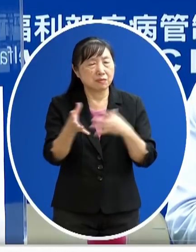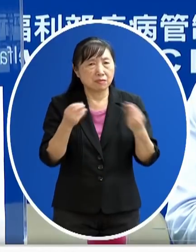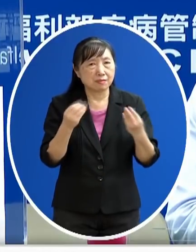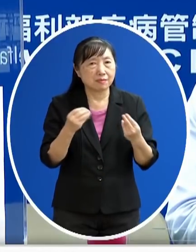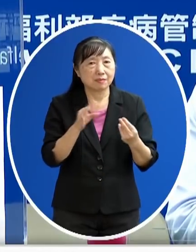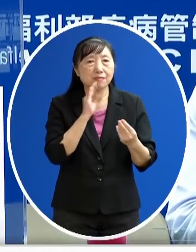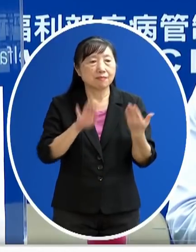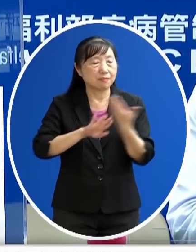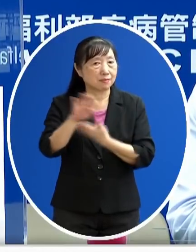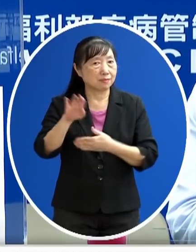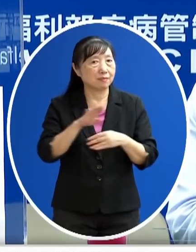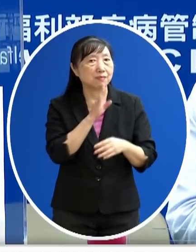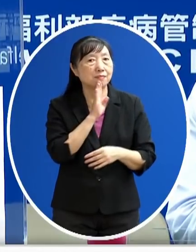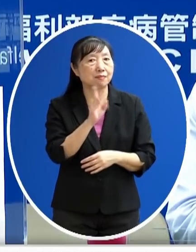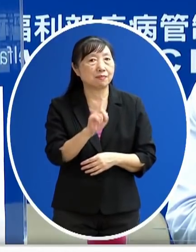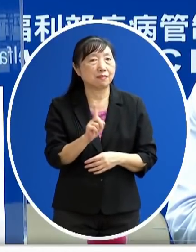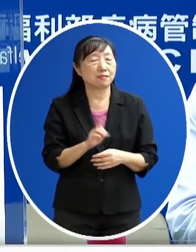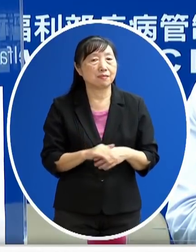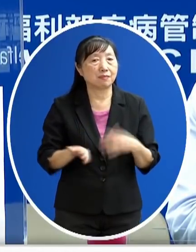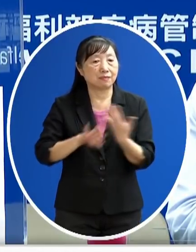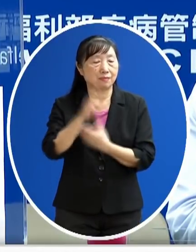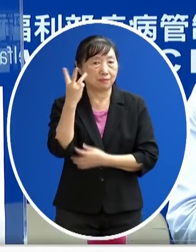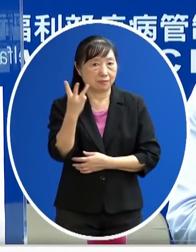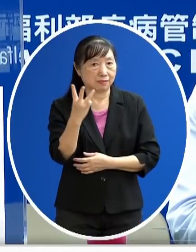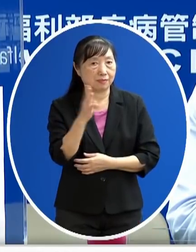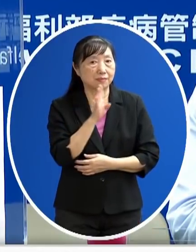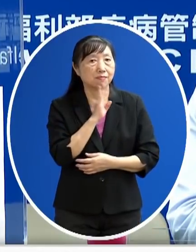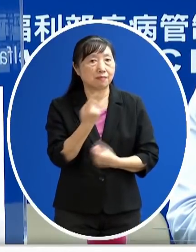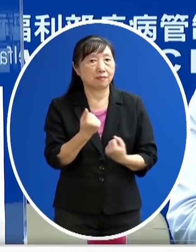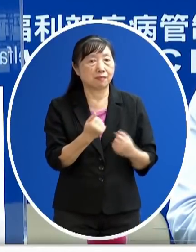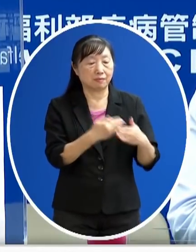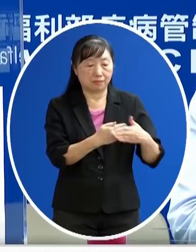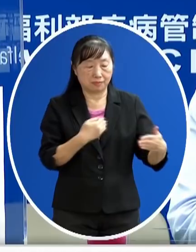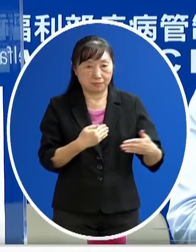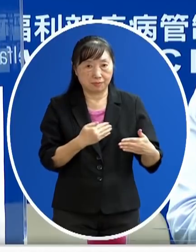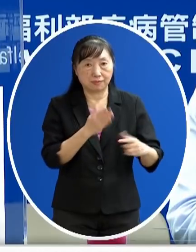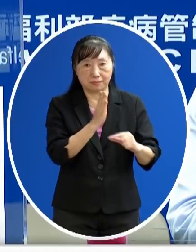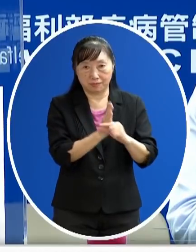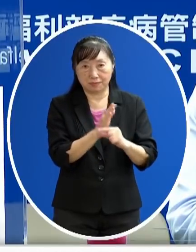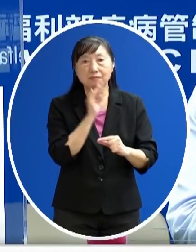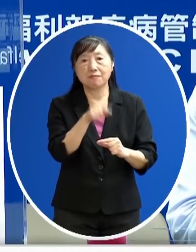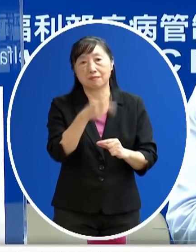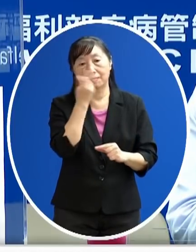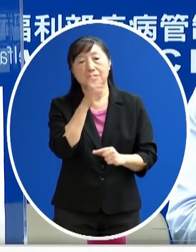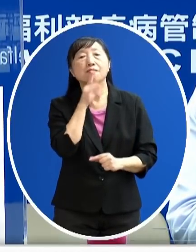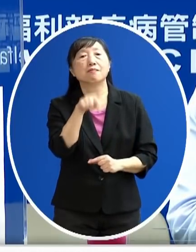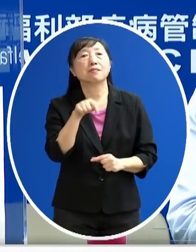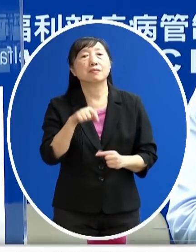他都是哈，在其他三例哈都已经在居隔中的案例哈。